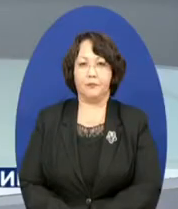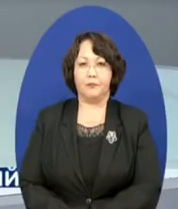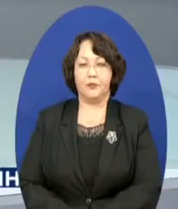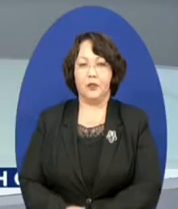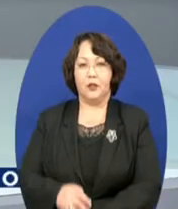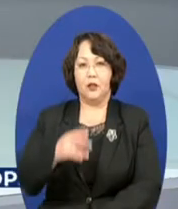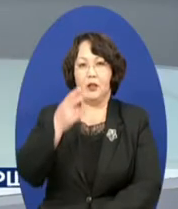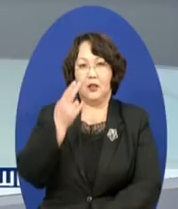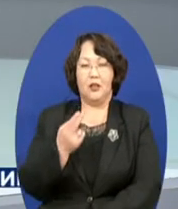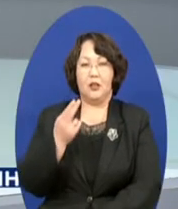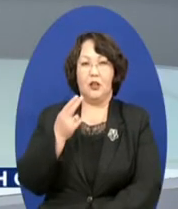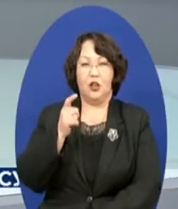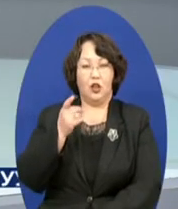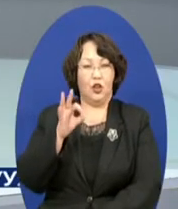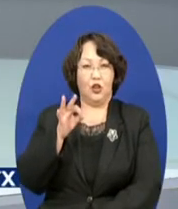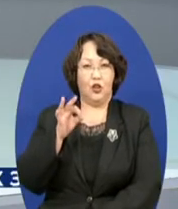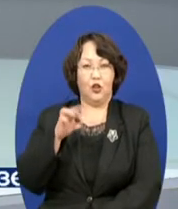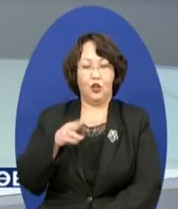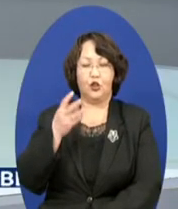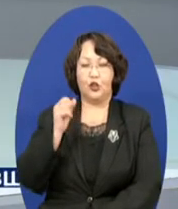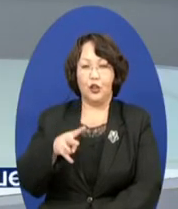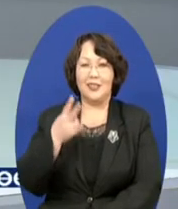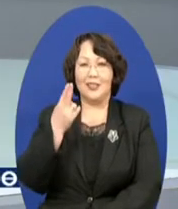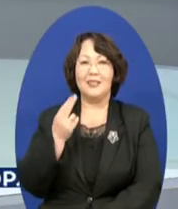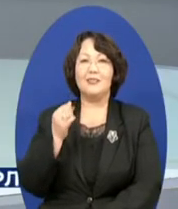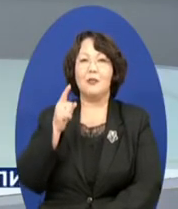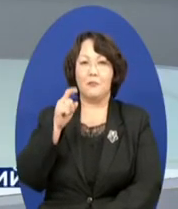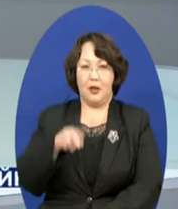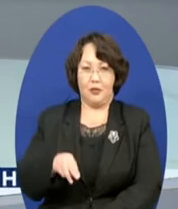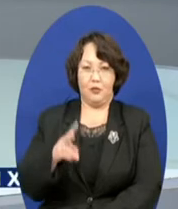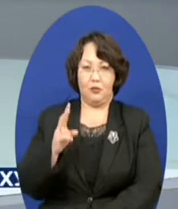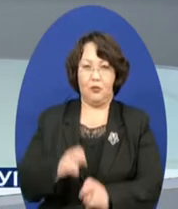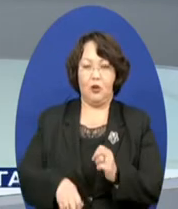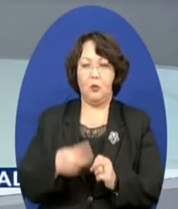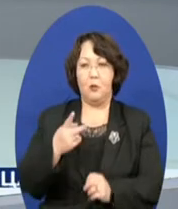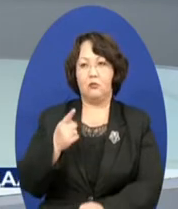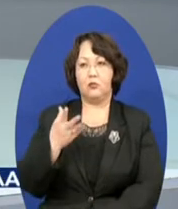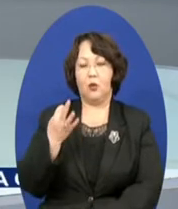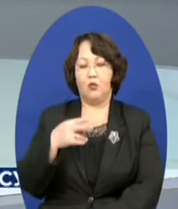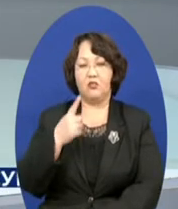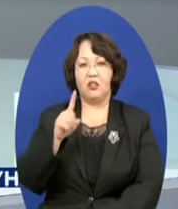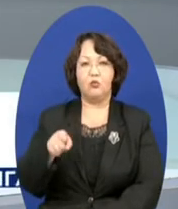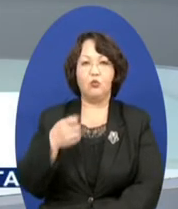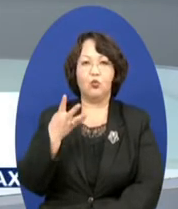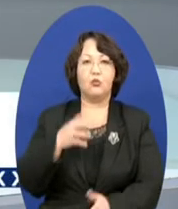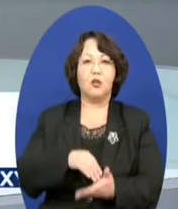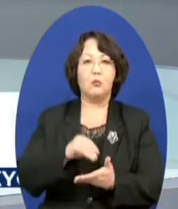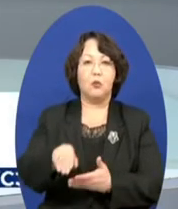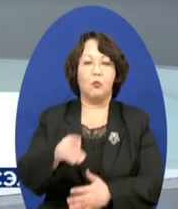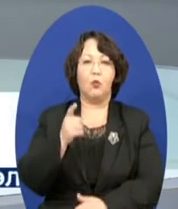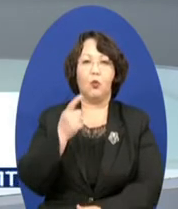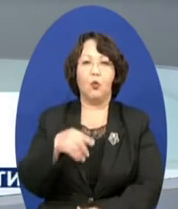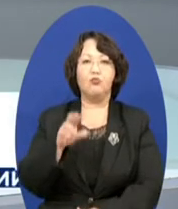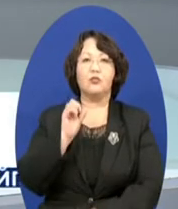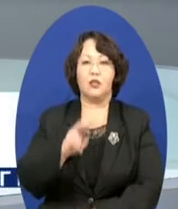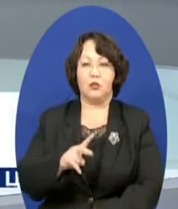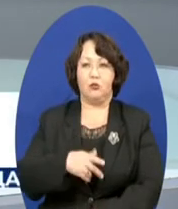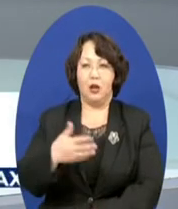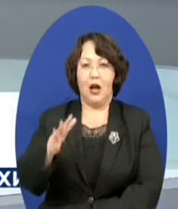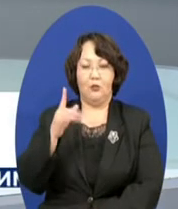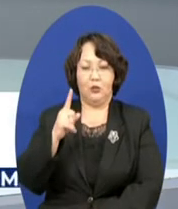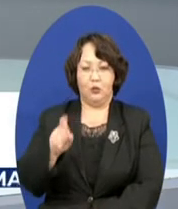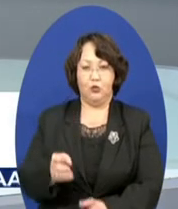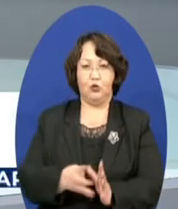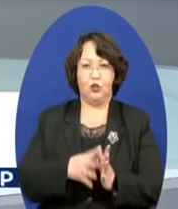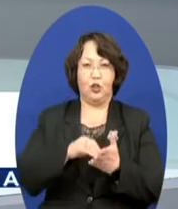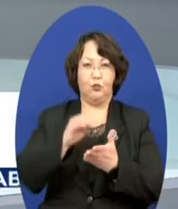За тэгэхээр хөдөлгийн цемент чулхан үйлдвэрийг 2015 онд 1.4 тэрбум төгрөгөөр хувьчилж байсан. Тухайн үедээ 11.9 тэрбум